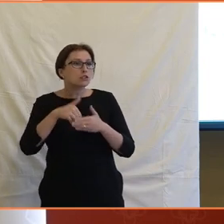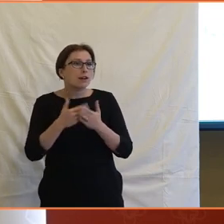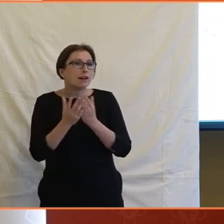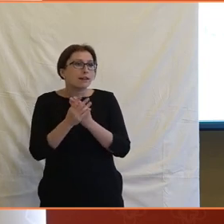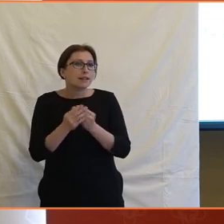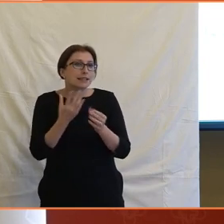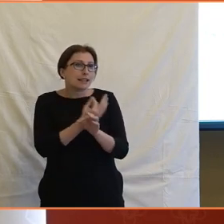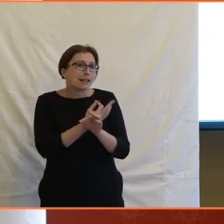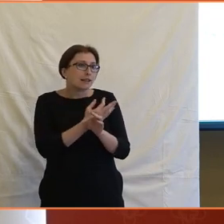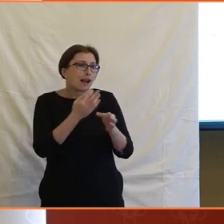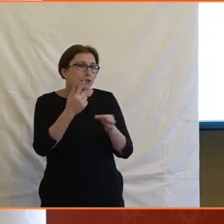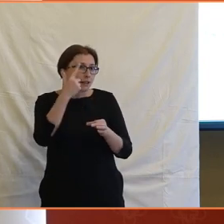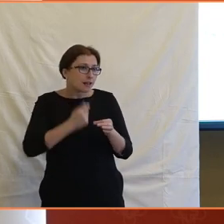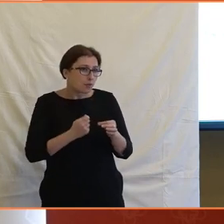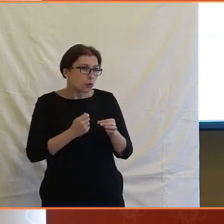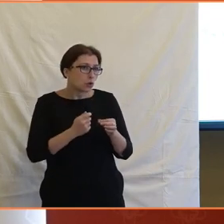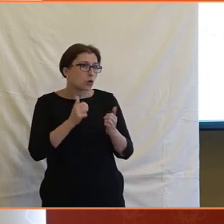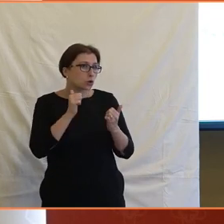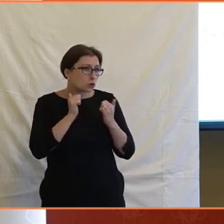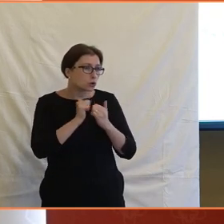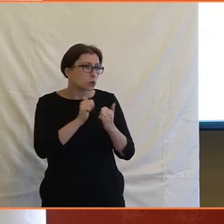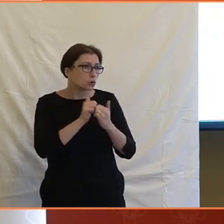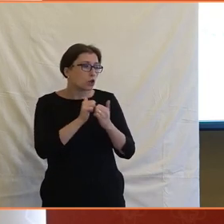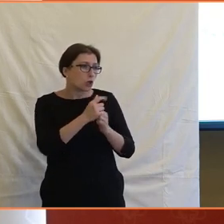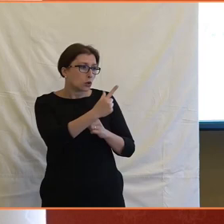ta digitální gramotnost